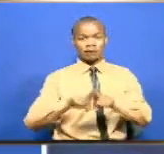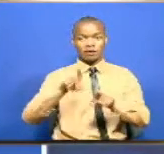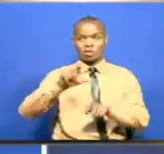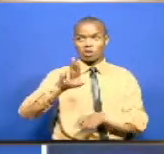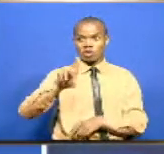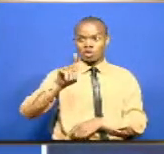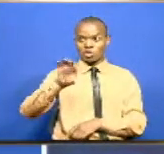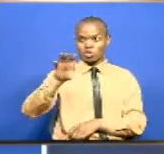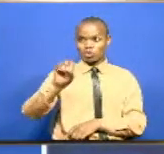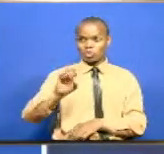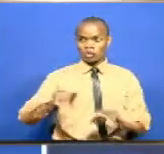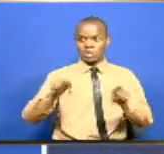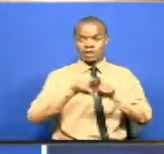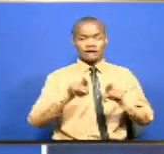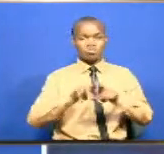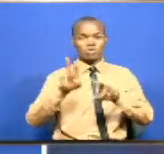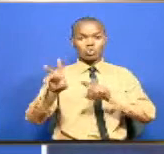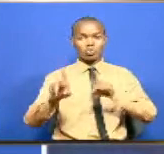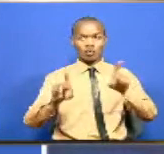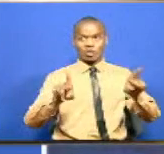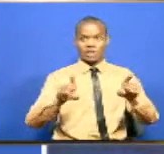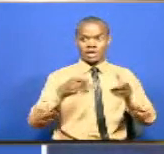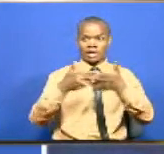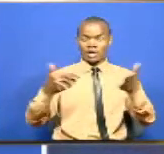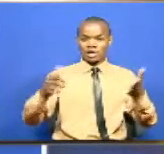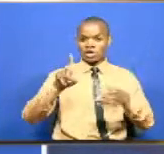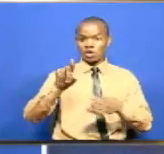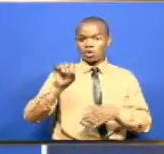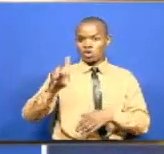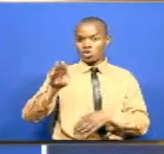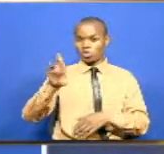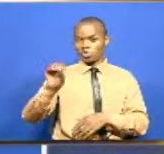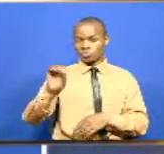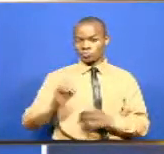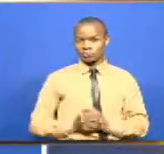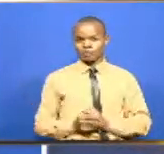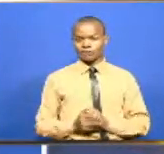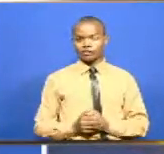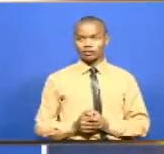Ludogorets ikalemewa mabao mawili kwa moja na Royal Antwerp.